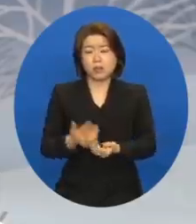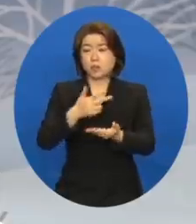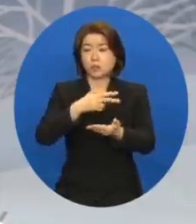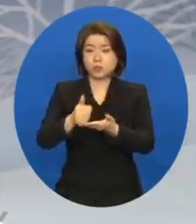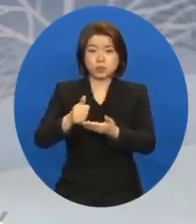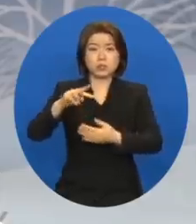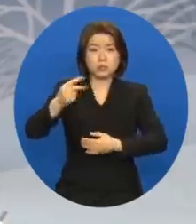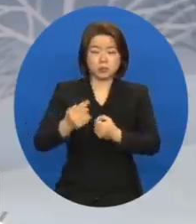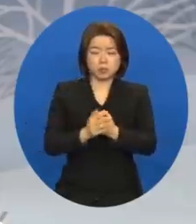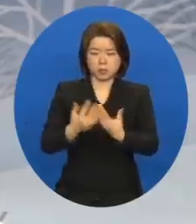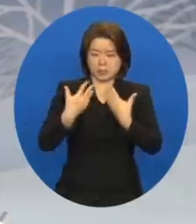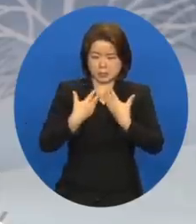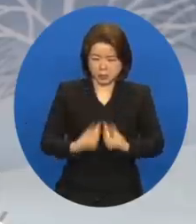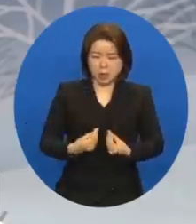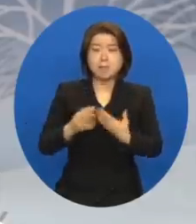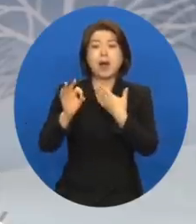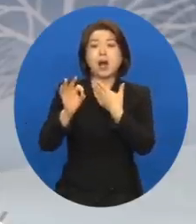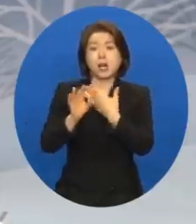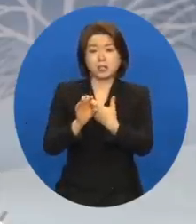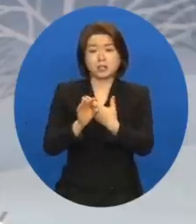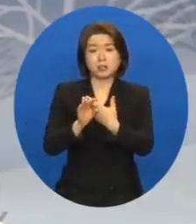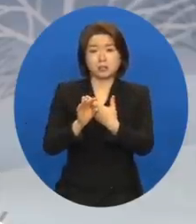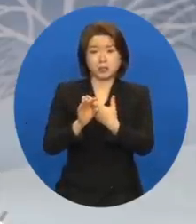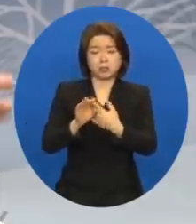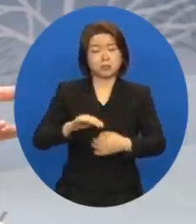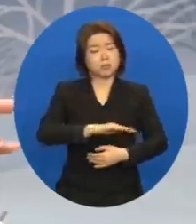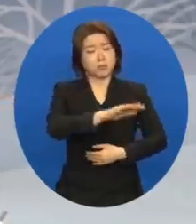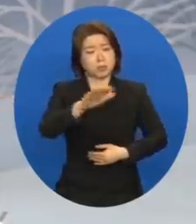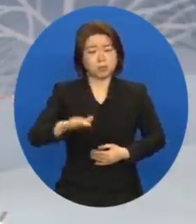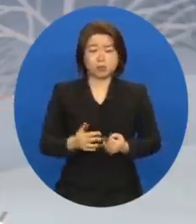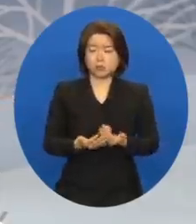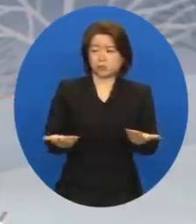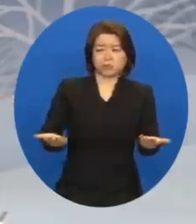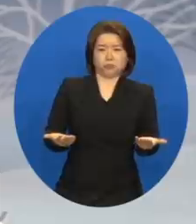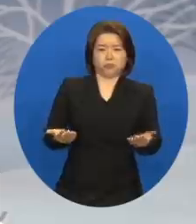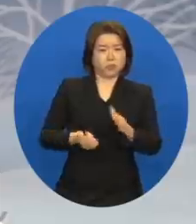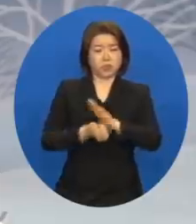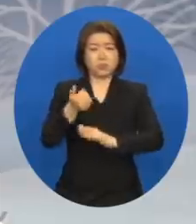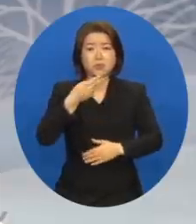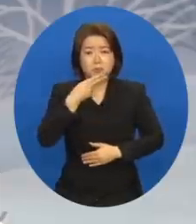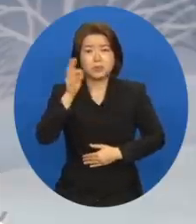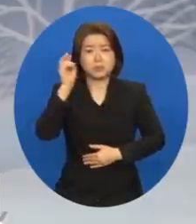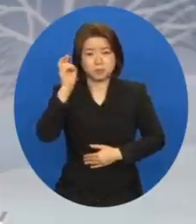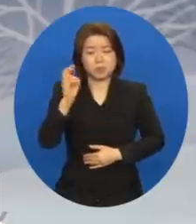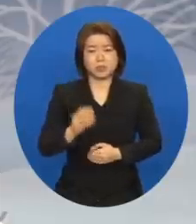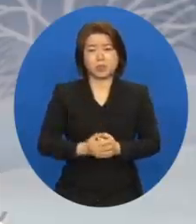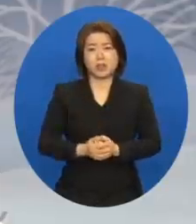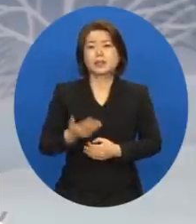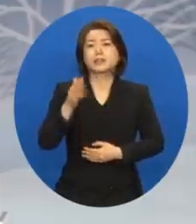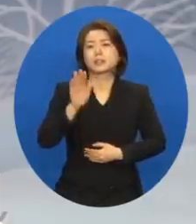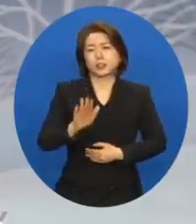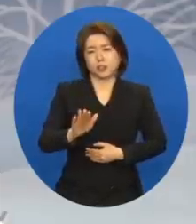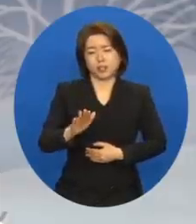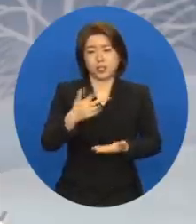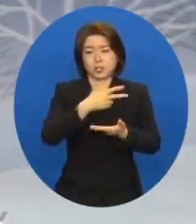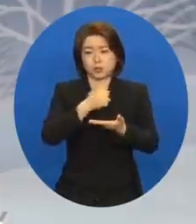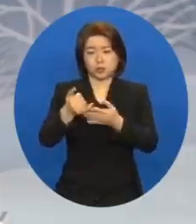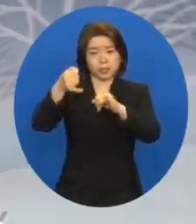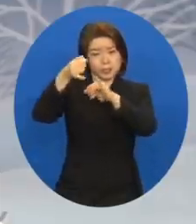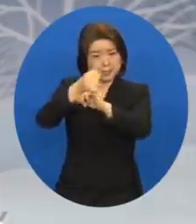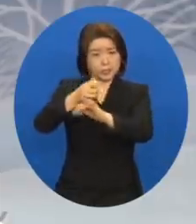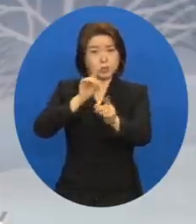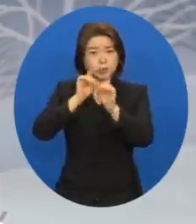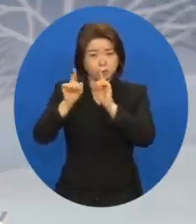주님께서도 절망하신다면 우리는 더 이상 희망이 없겠죠. 그러나 주님의 약속의